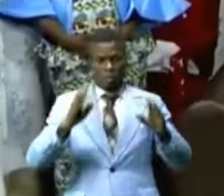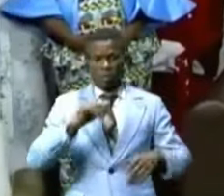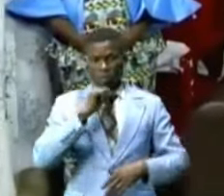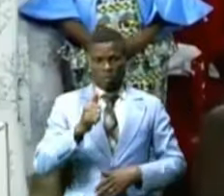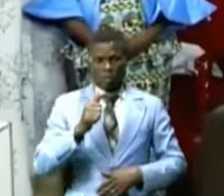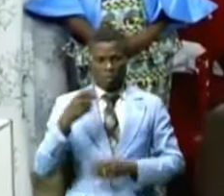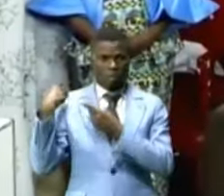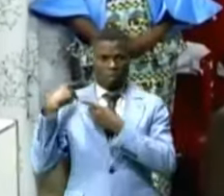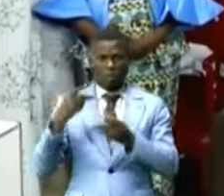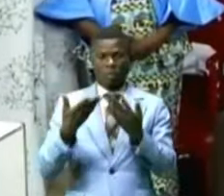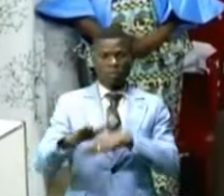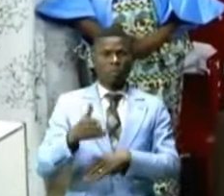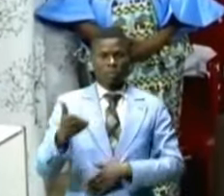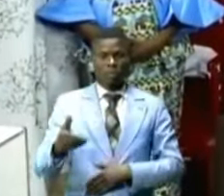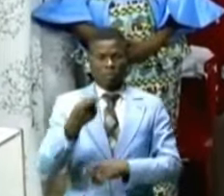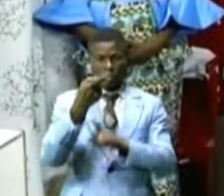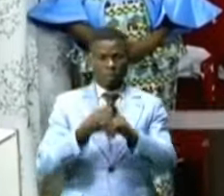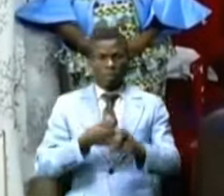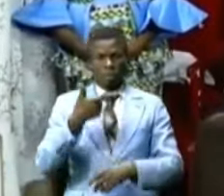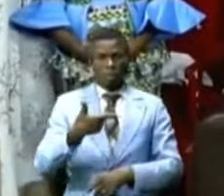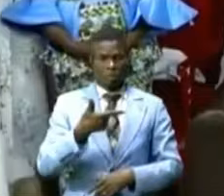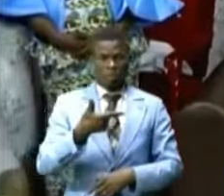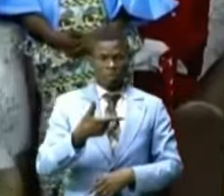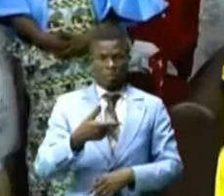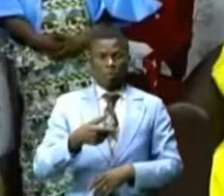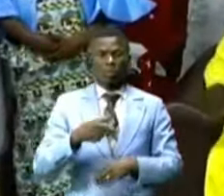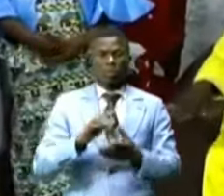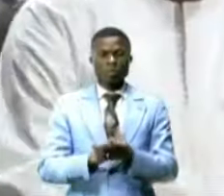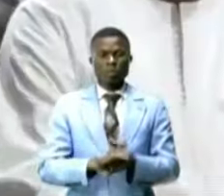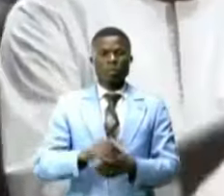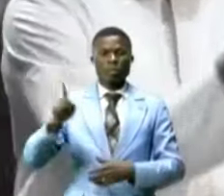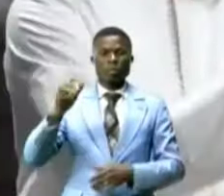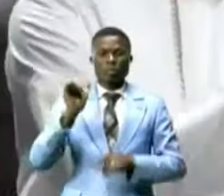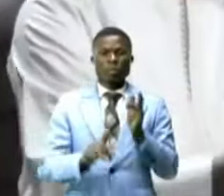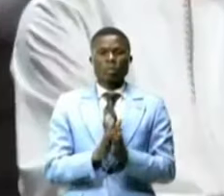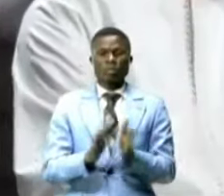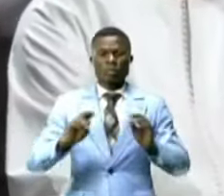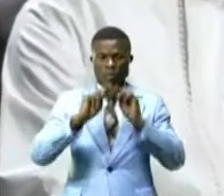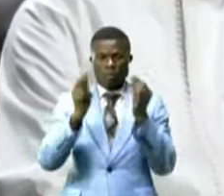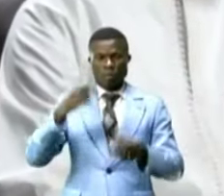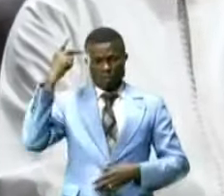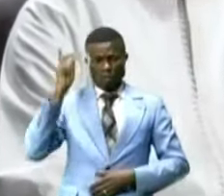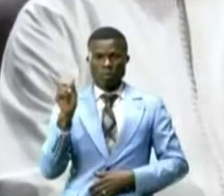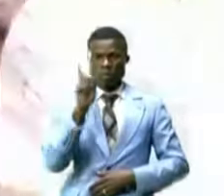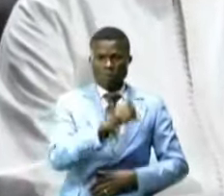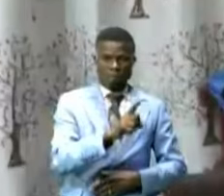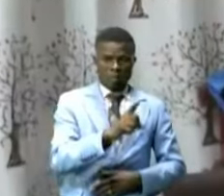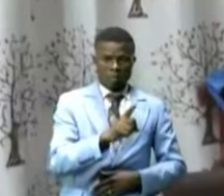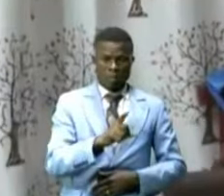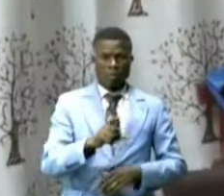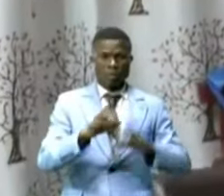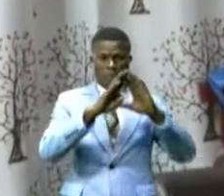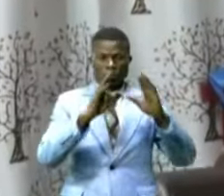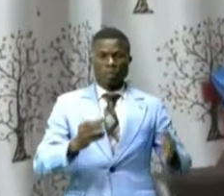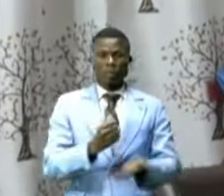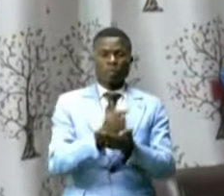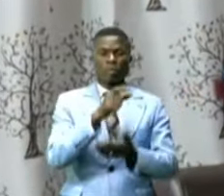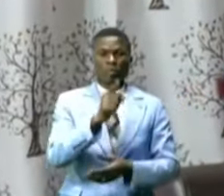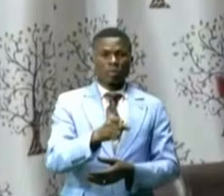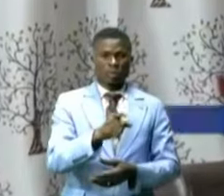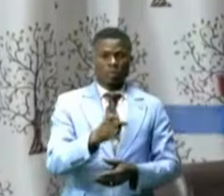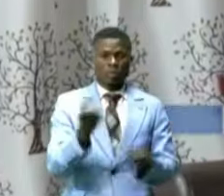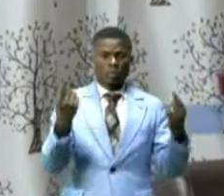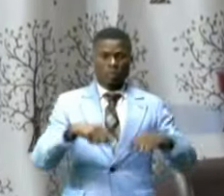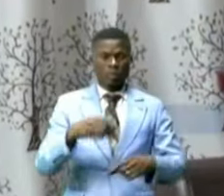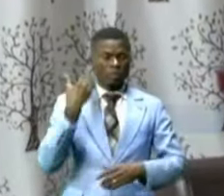de BDK. Au mois de février de cette année, Augustin Kabuya et son équipe étaient partis au chevet de Tata Longhi quand il